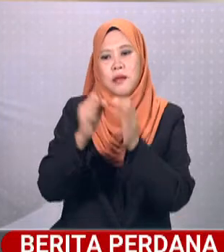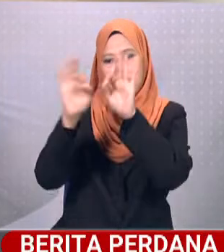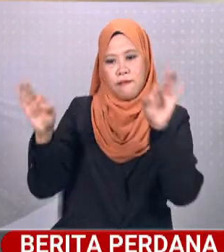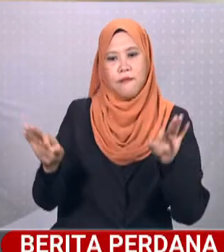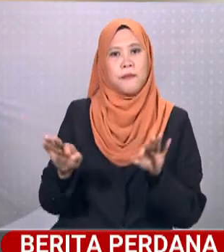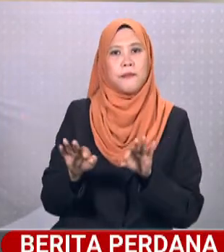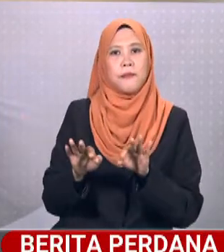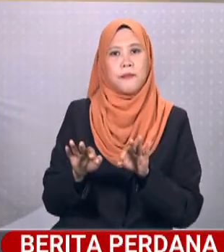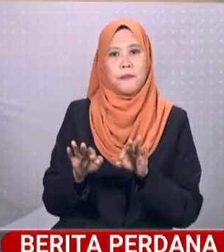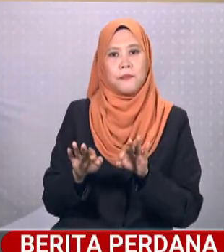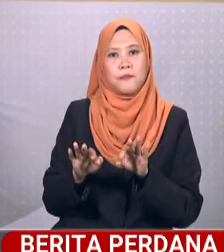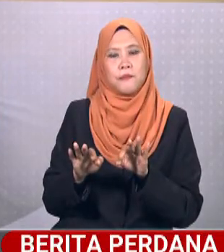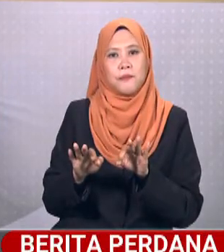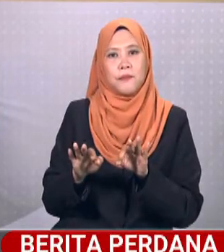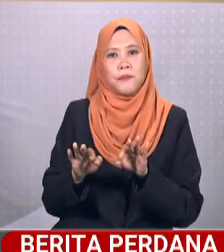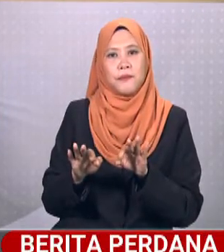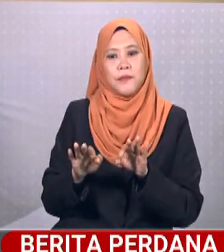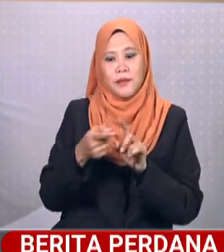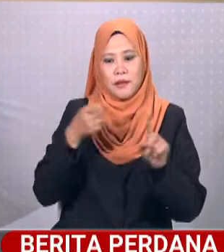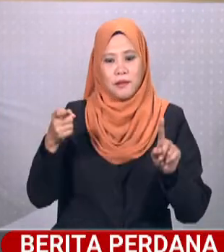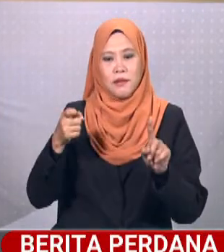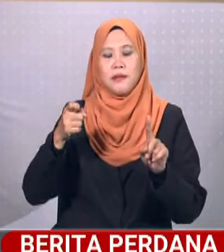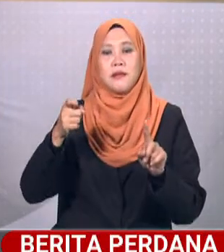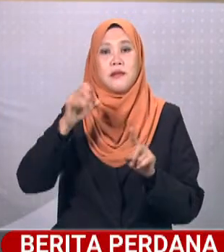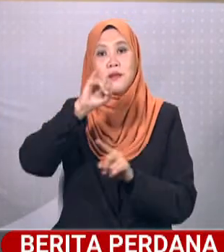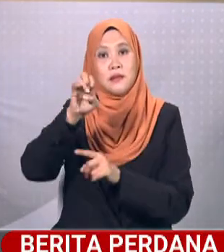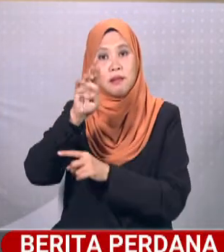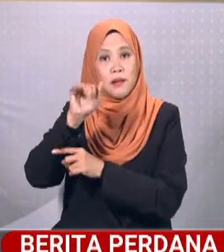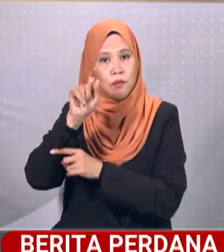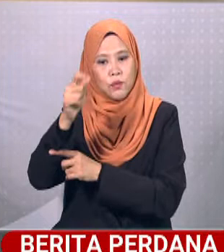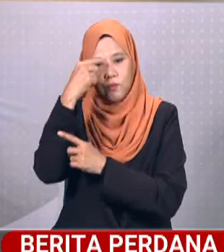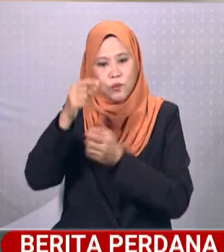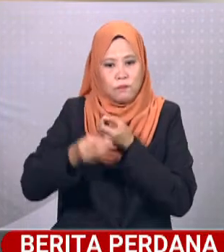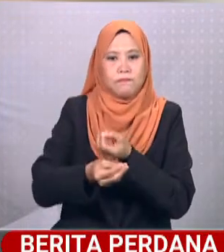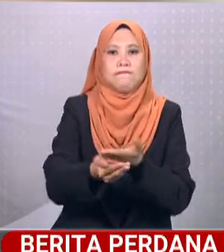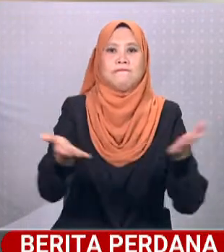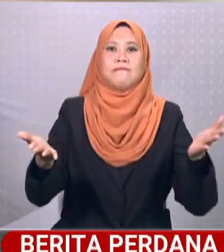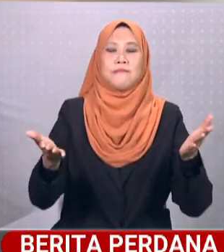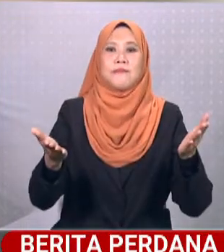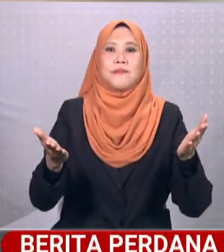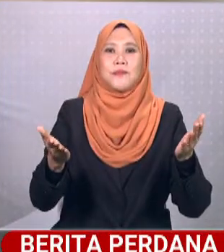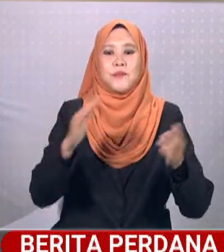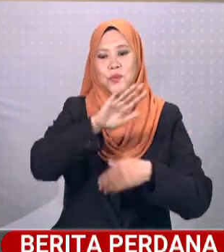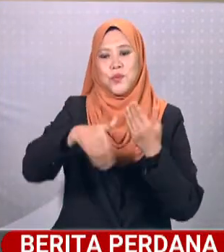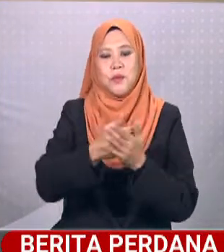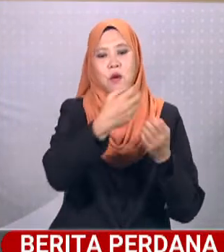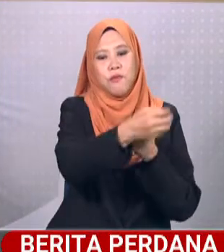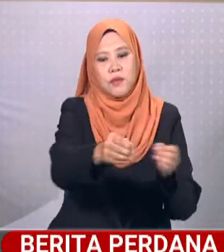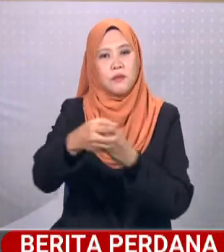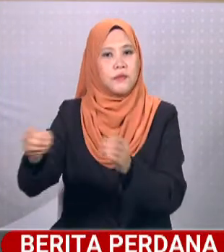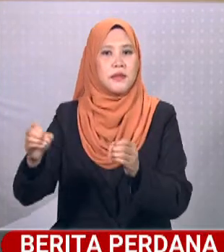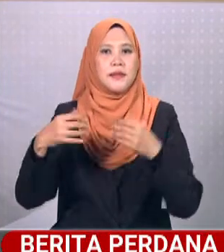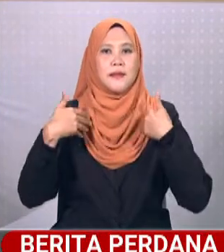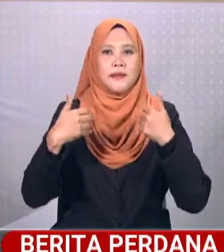frame facial ni daripada atlet jerantut dan akan diedarkan ke seluruh pihak-pihak, ke seluruh pejabat-pejabat kesihatan